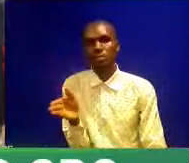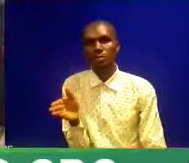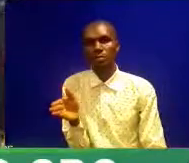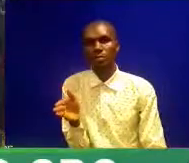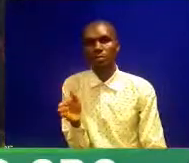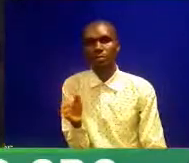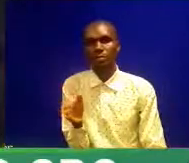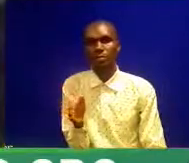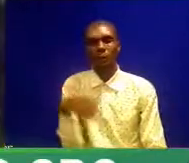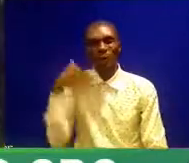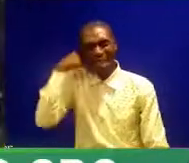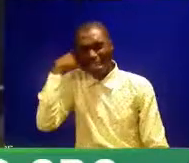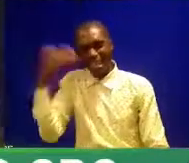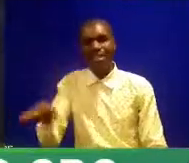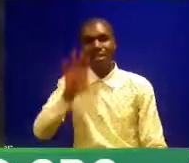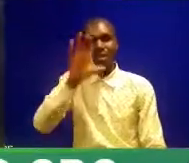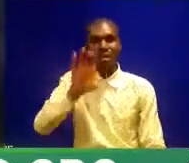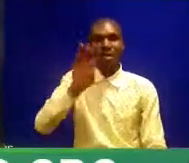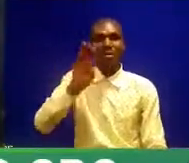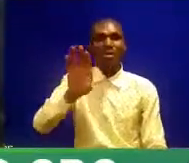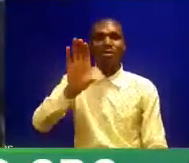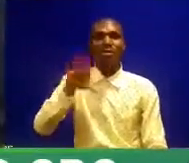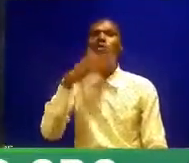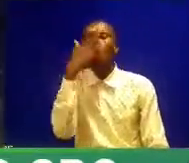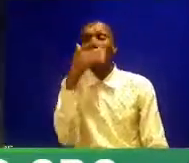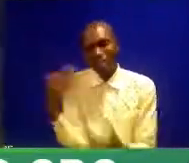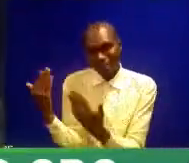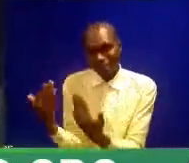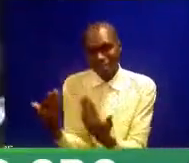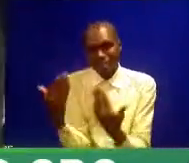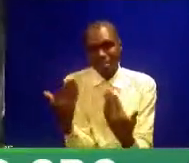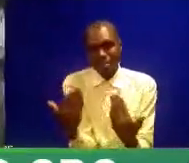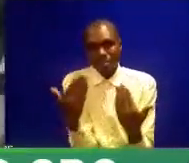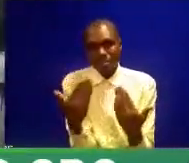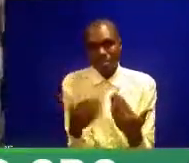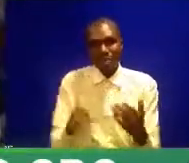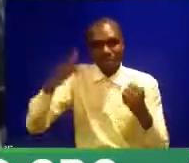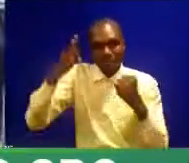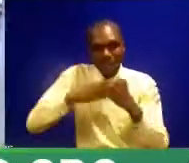PCP situaye kanire igoto taeta bana baito